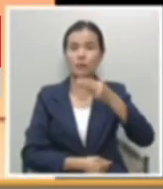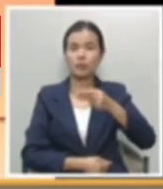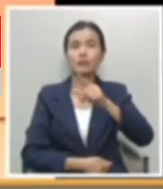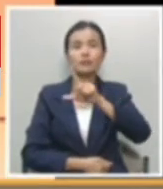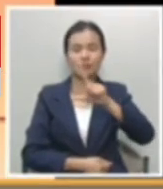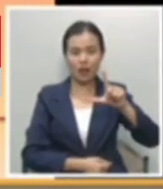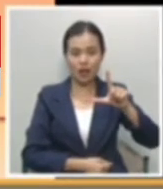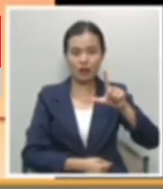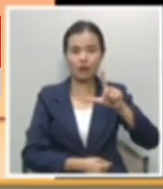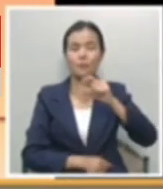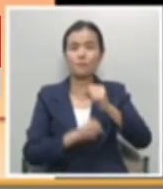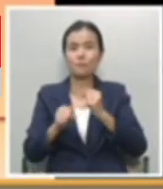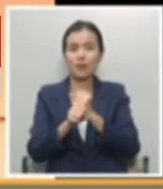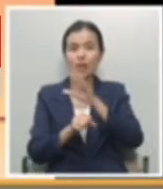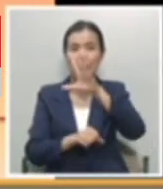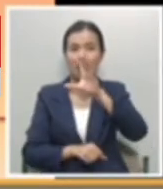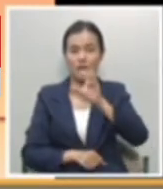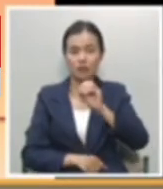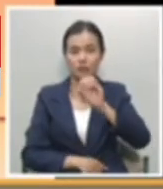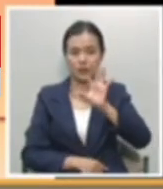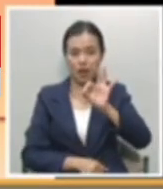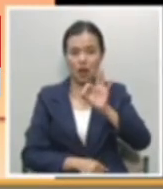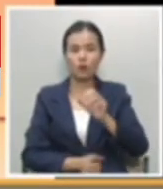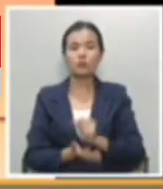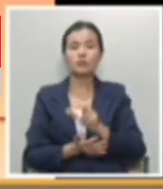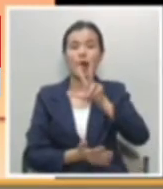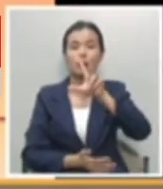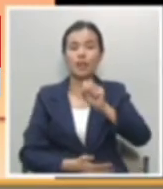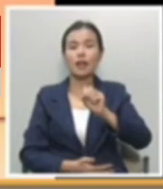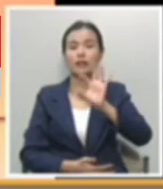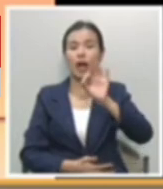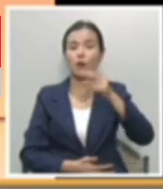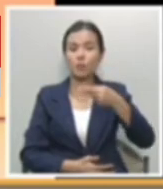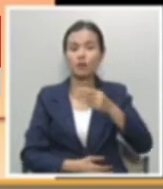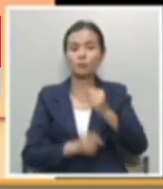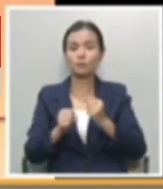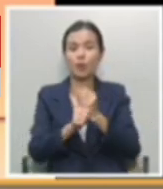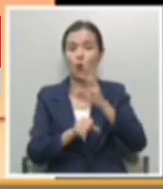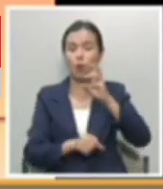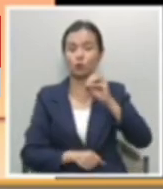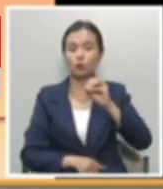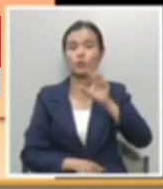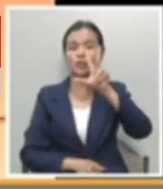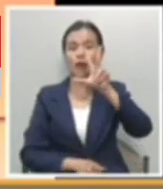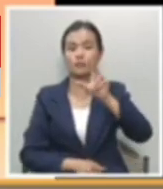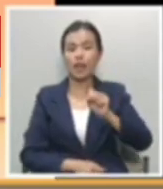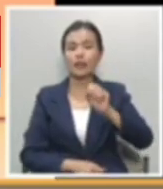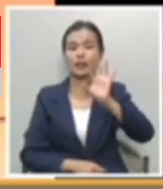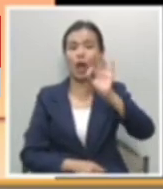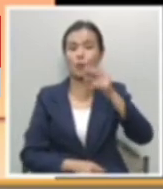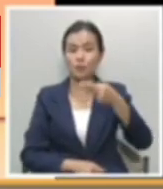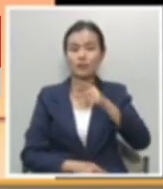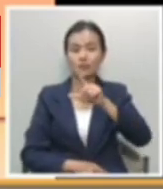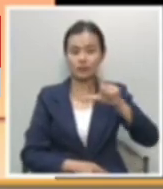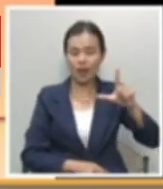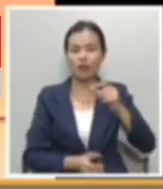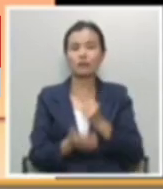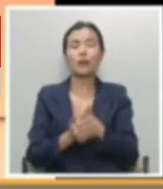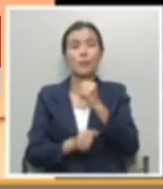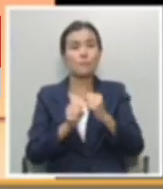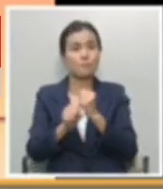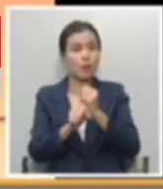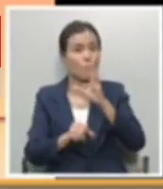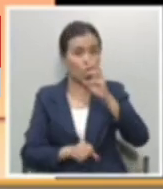250,000 ล้านบาท59 390,000 ล้านบาท60 390,000 ล้านบาทสังเกตจากปี61